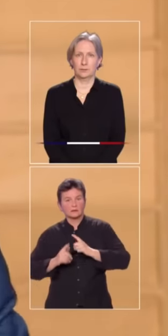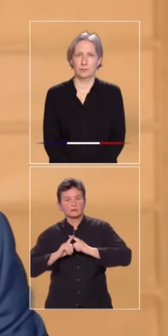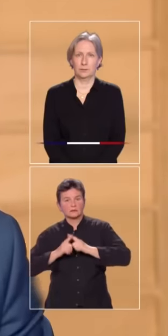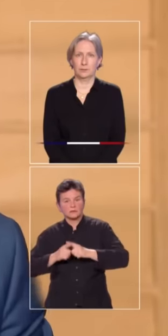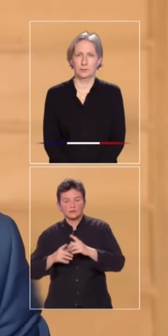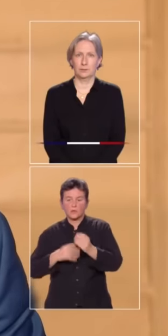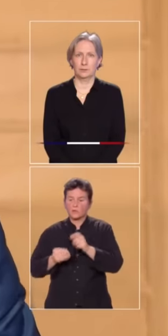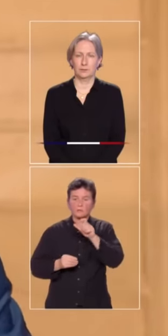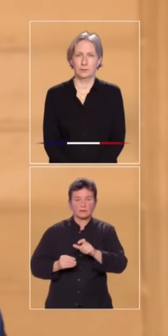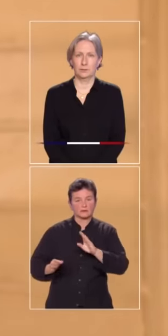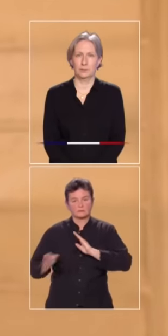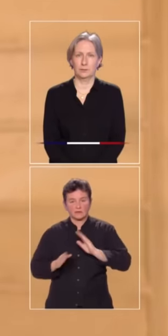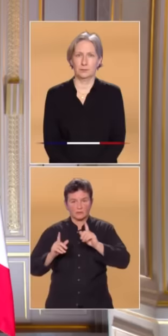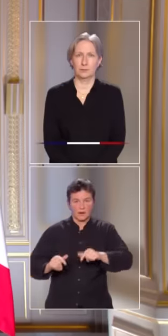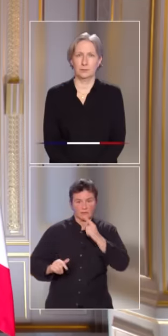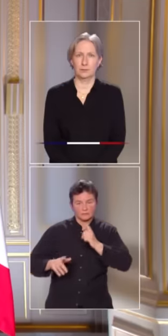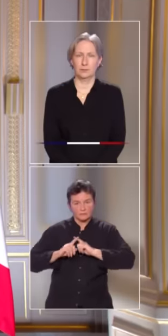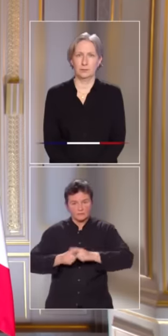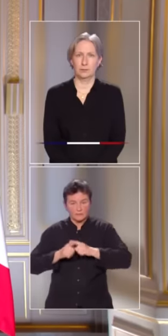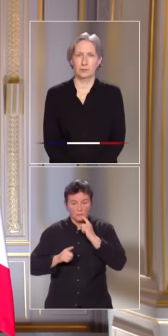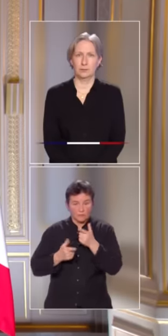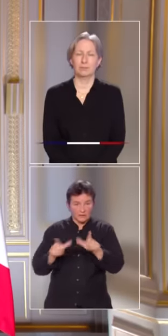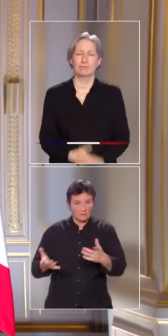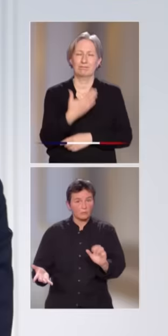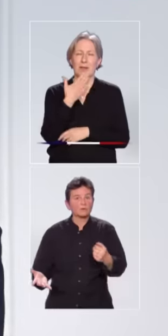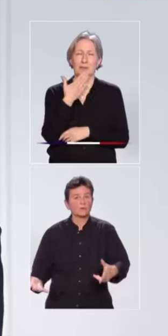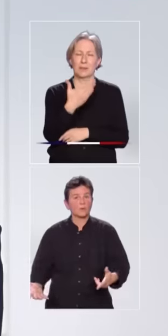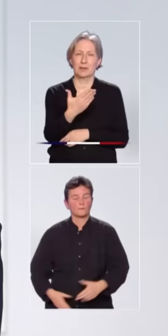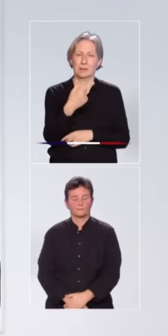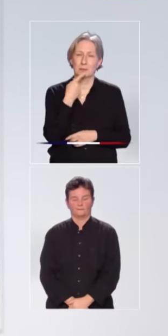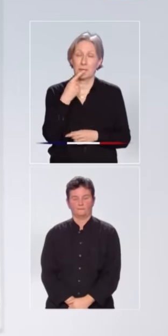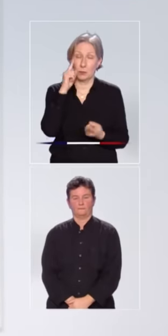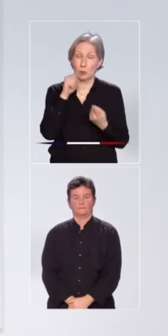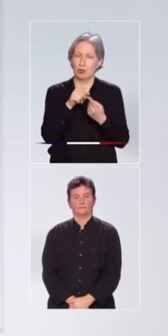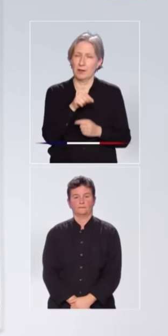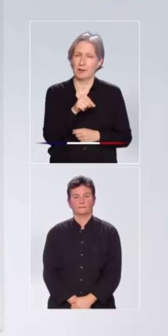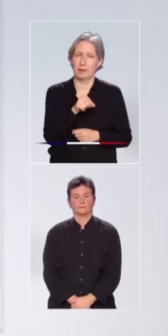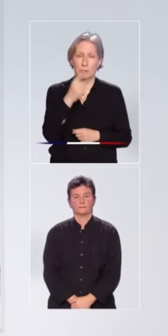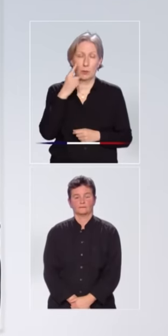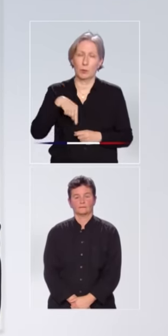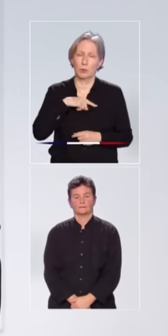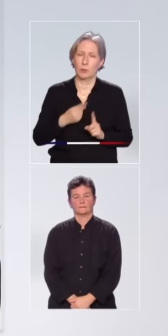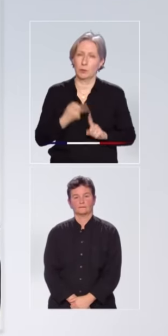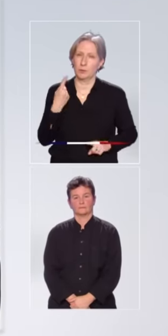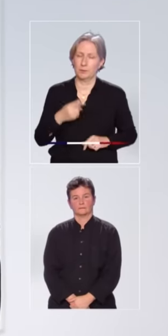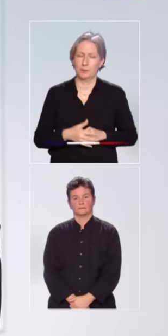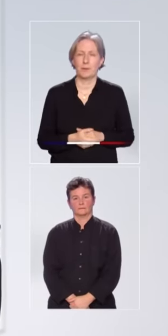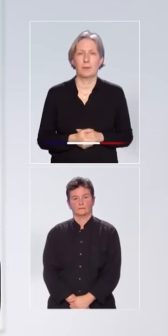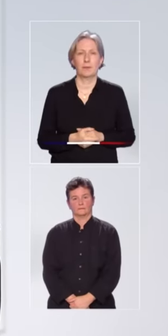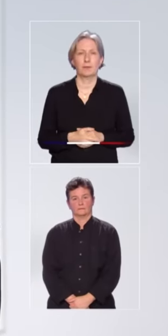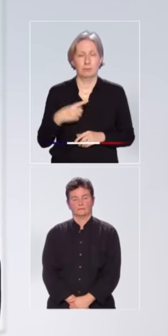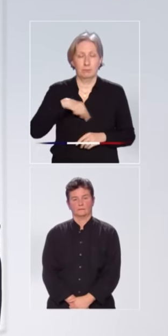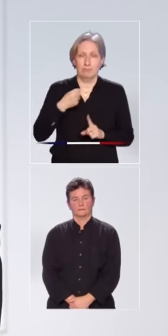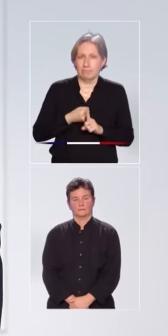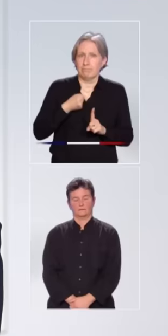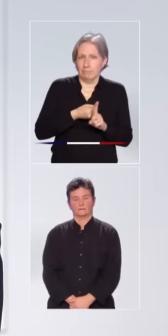un intermédiaire est-il en négociation pour les faire libérer? Merci d'évoquer ce sujet qui est pour nous essentiel. Nous nous sommes beaucoup